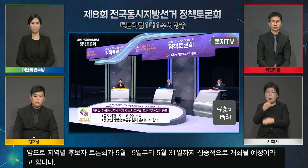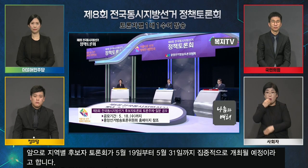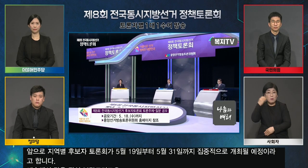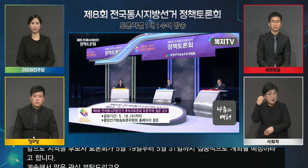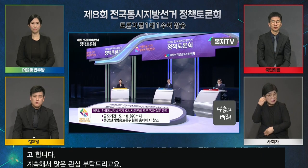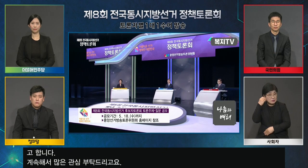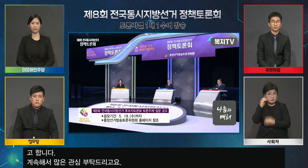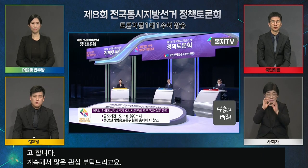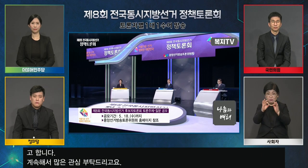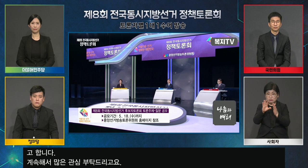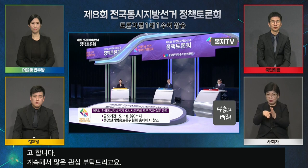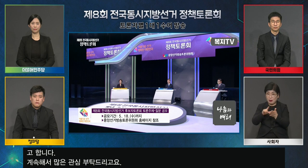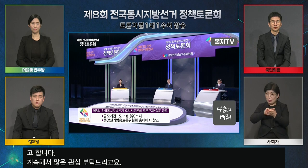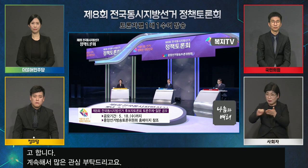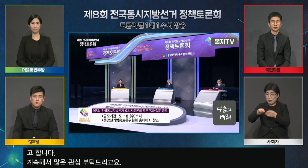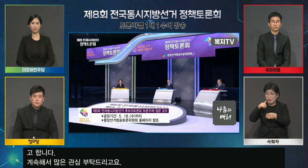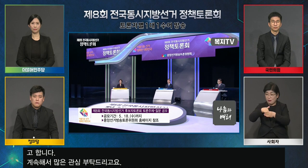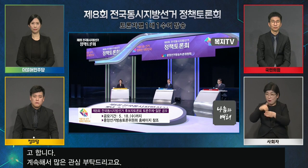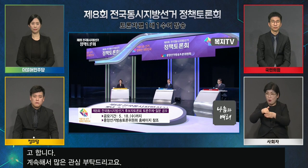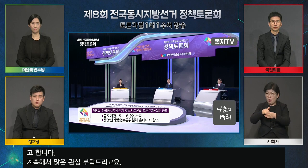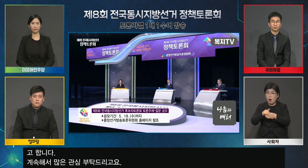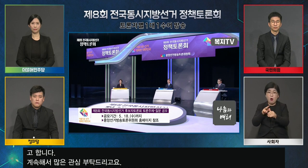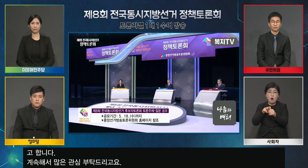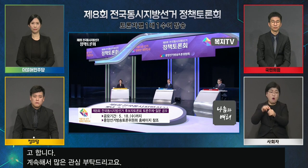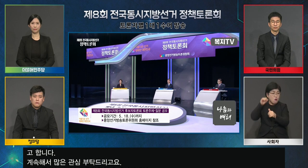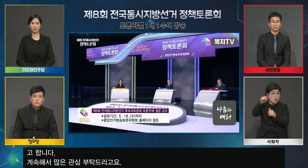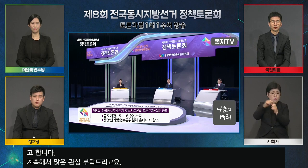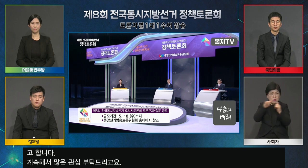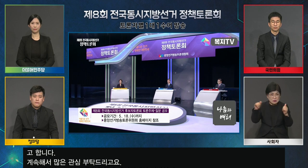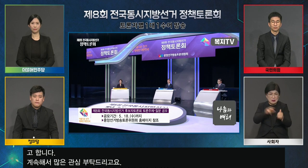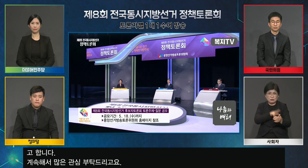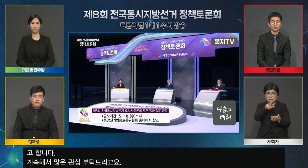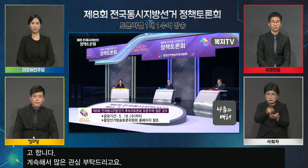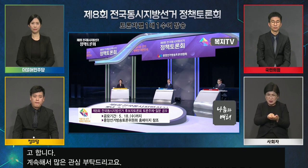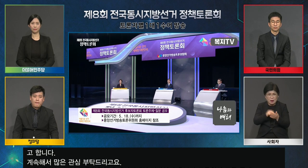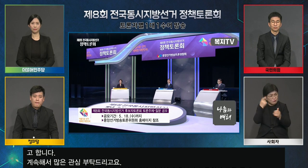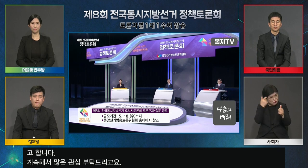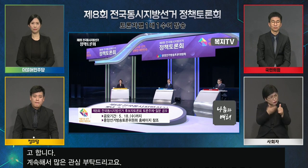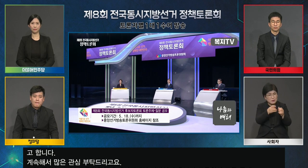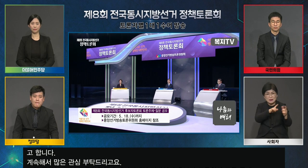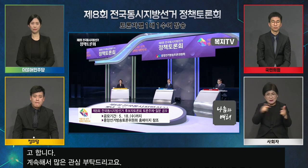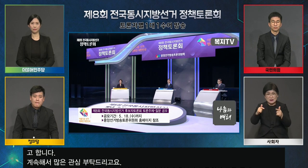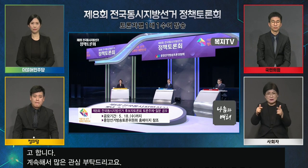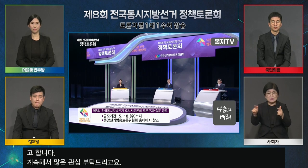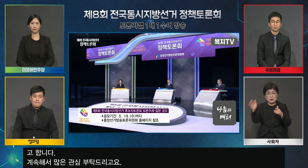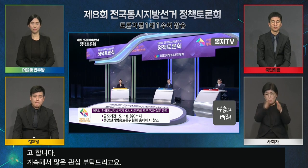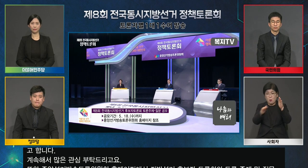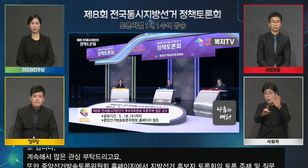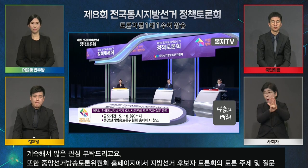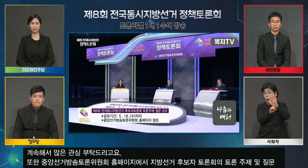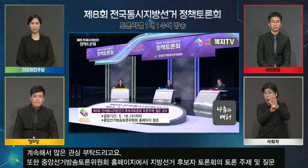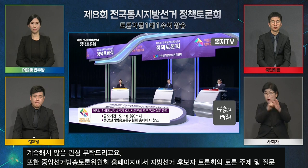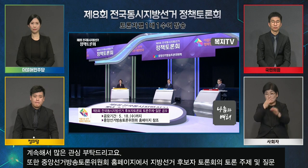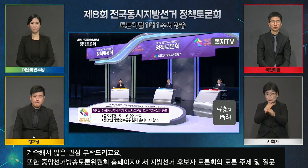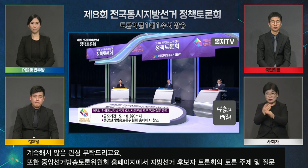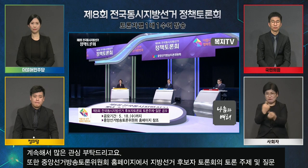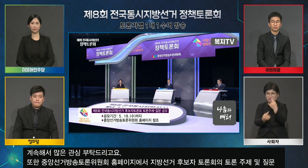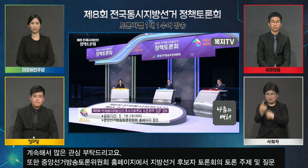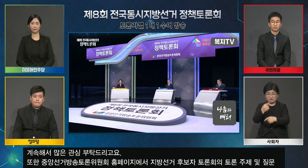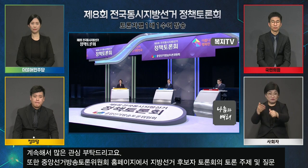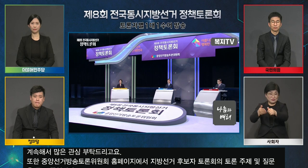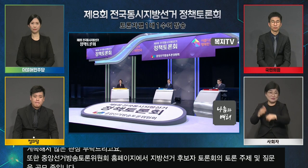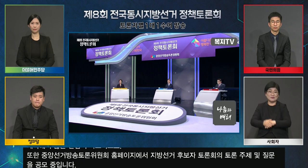지방선거후보자 토론회의 토론 주제 및 질문을 공모 중입니다. 많은 참여 부탁드립니다.